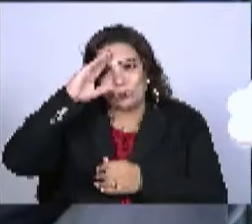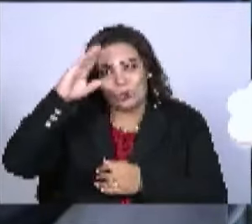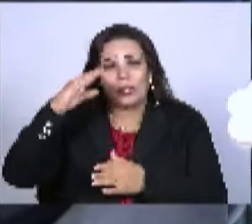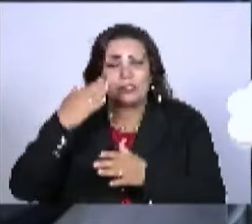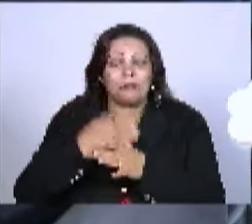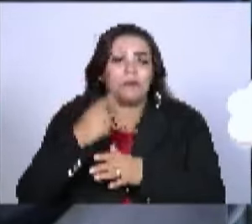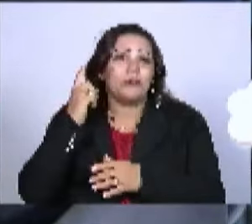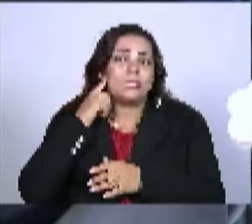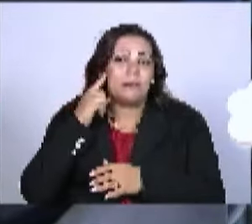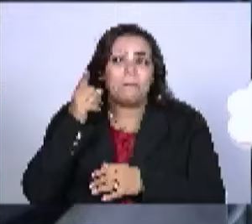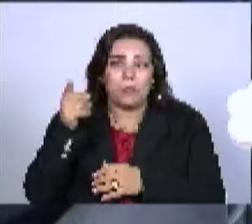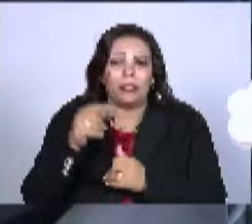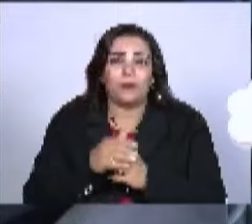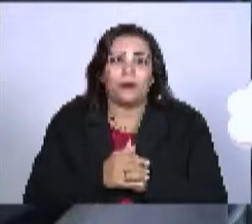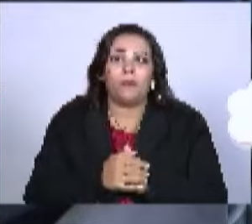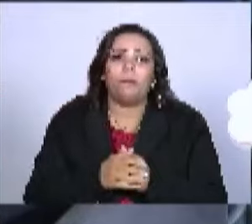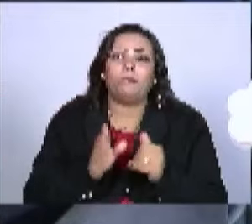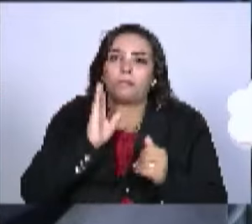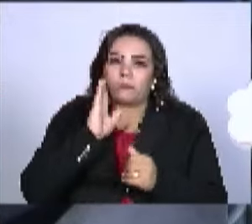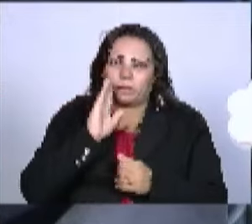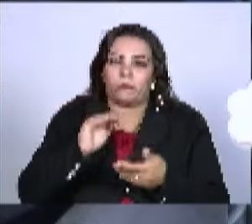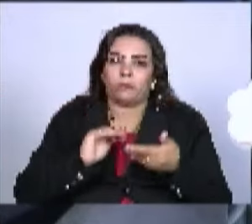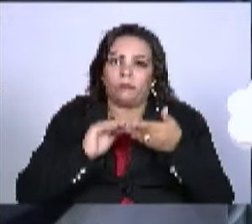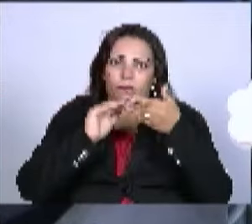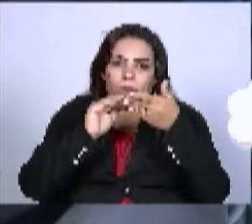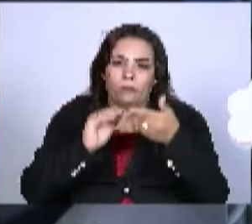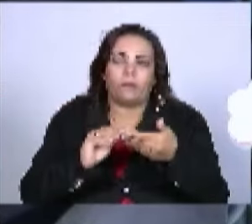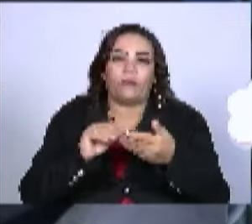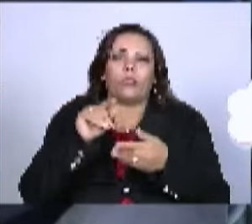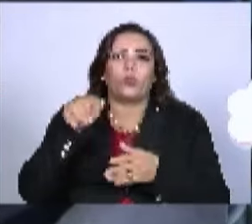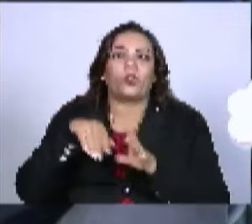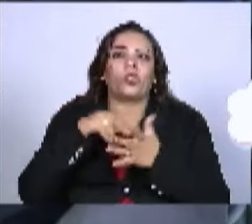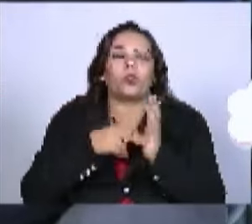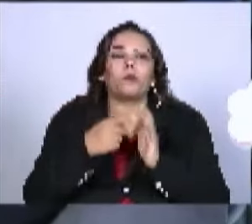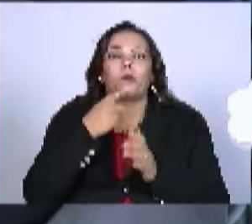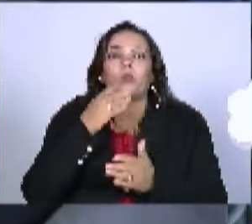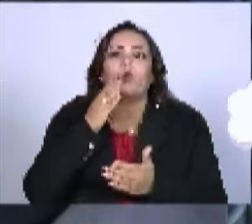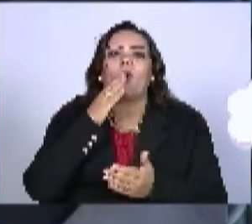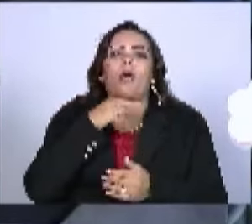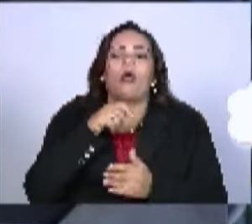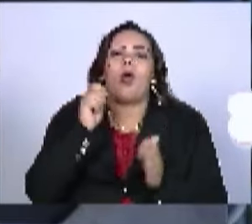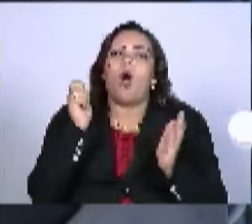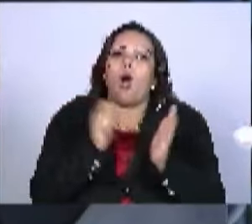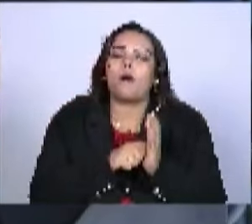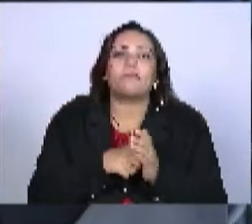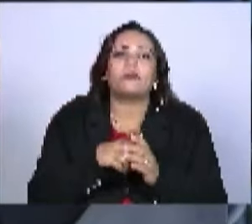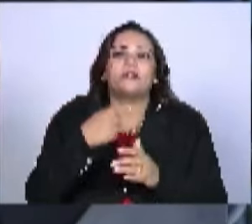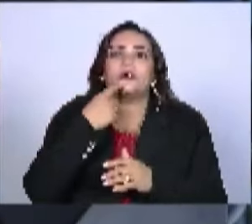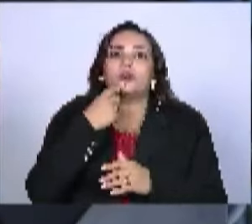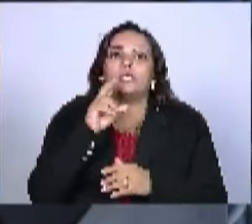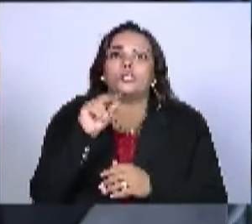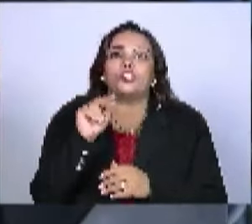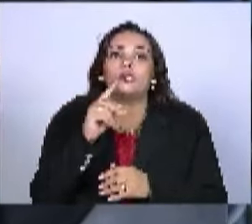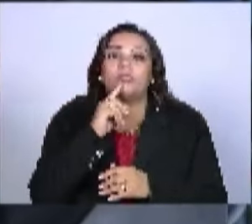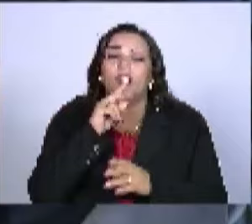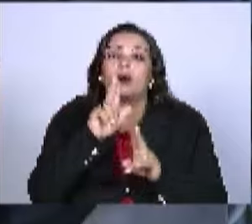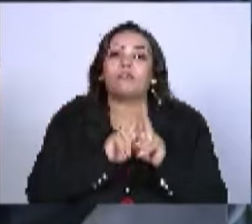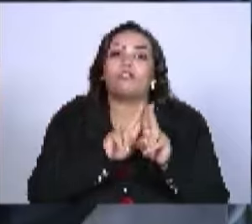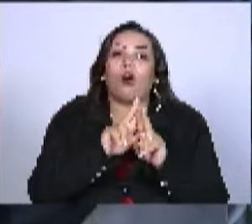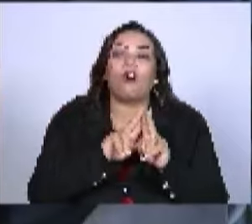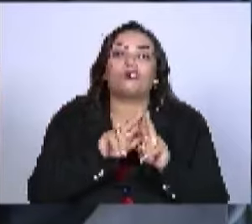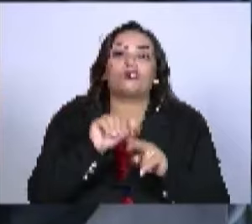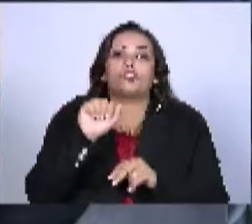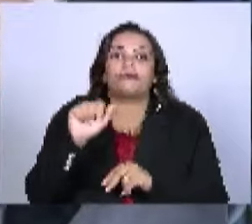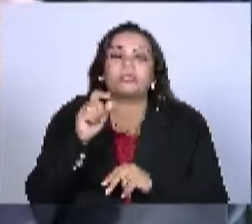منك ويقدر يساعدك في انك انت والنهارده الحكم عليه بالسجن 20 سنه للتحرش ببنات